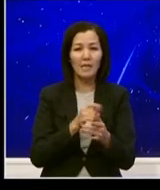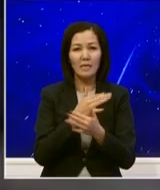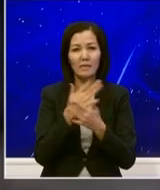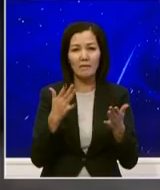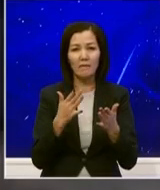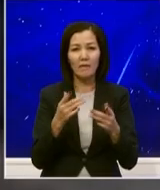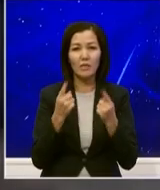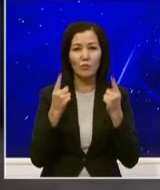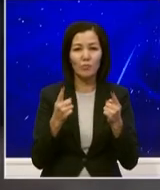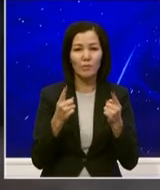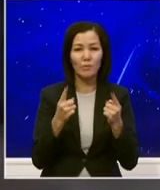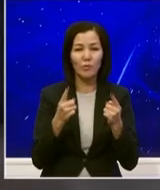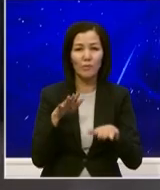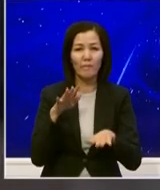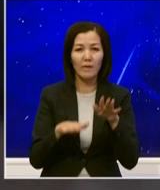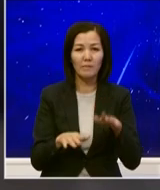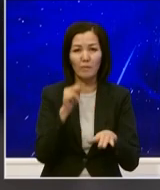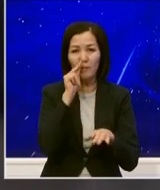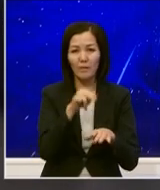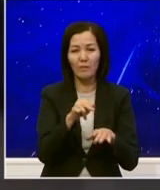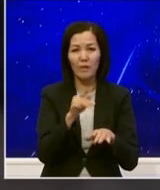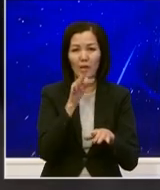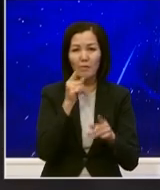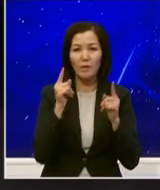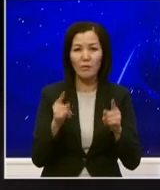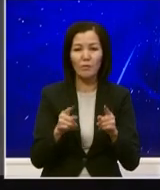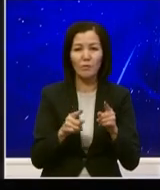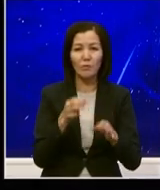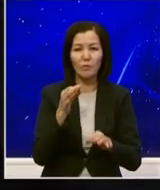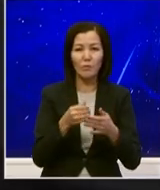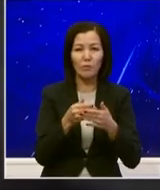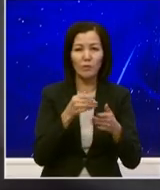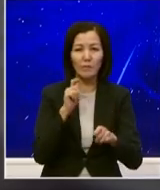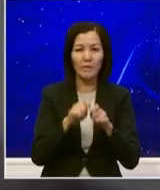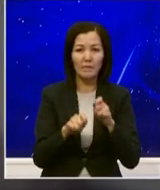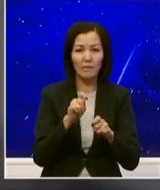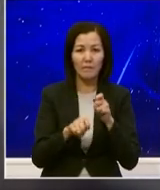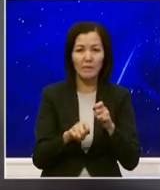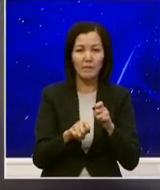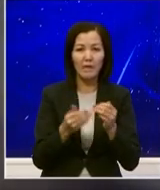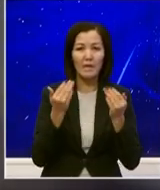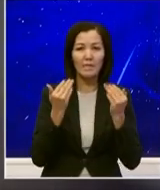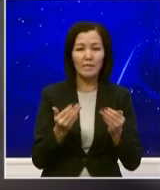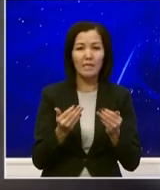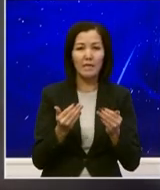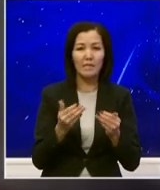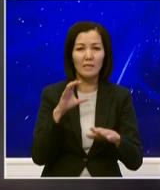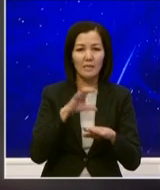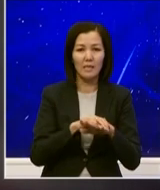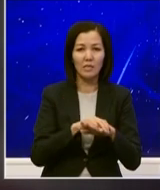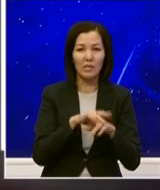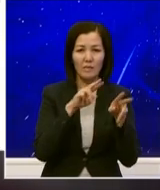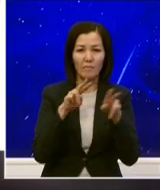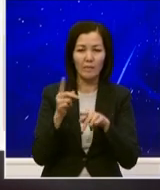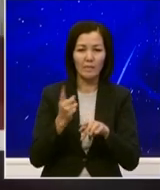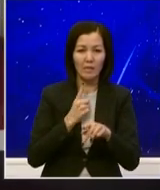в особо крупном размере. Подозреваемому на период досудебного расследования санкционирована мера пресечения в виде содержания под